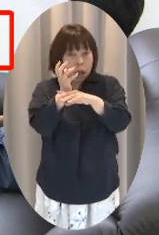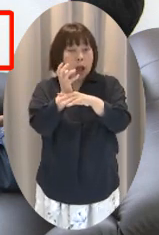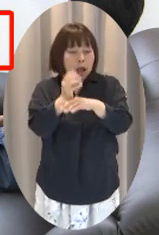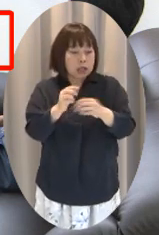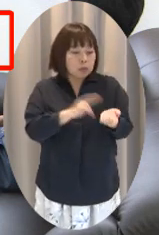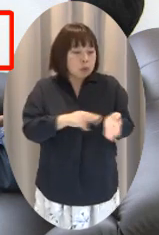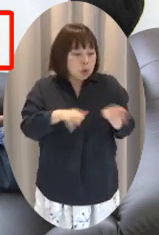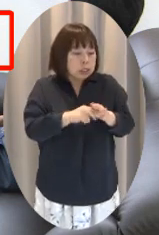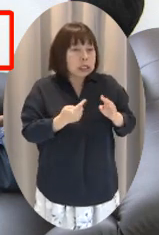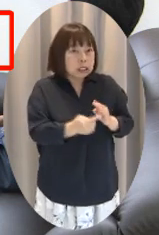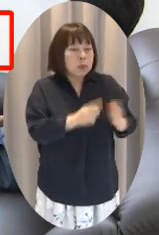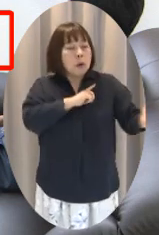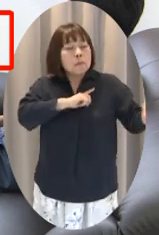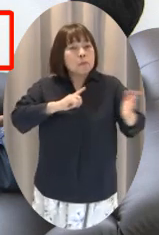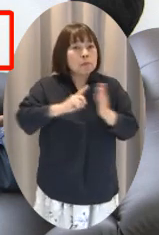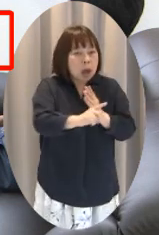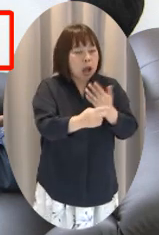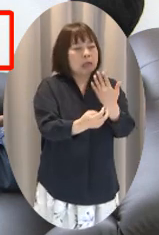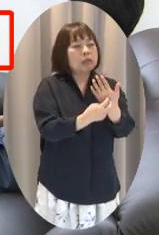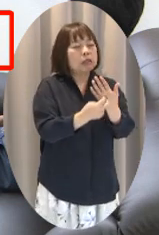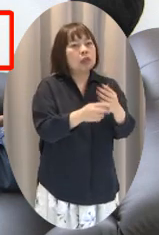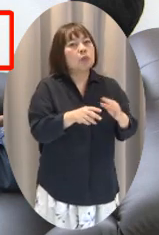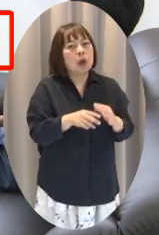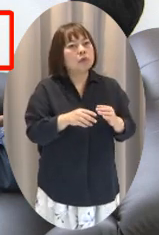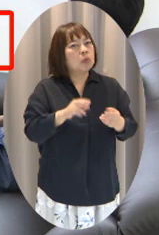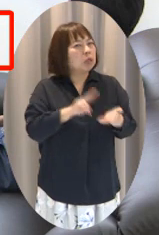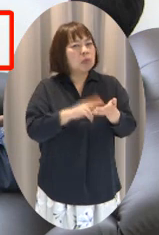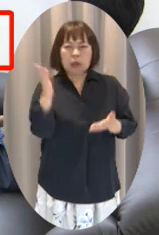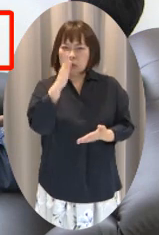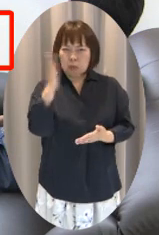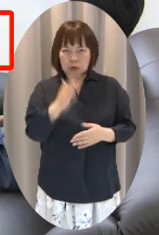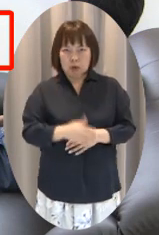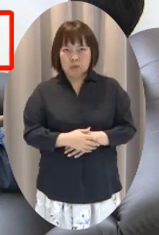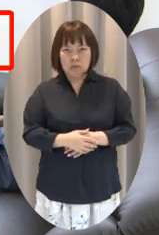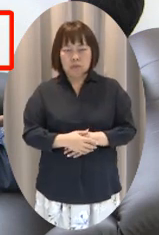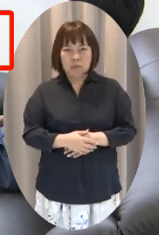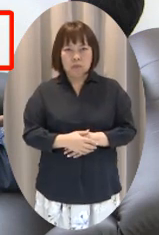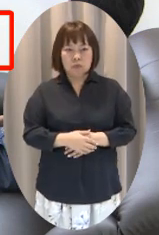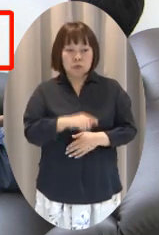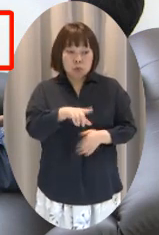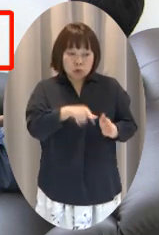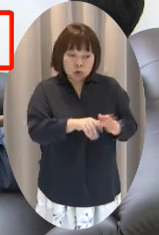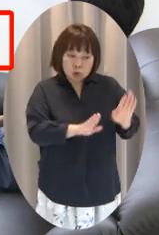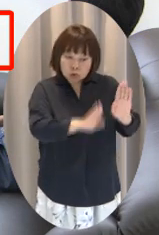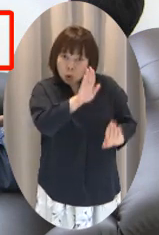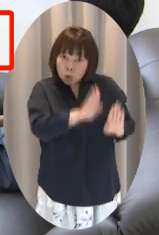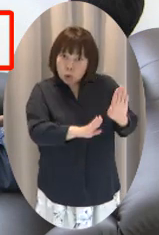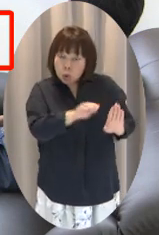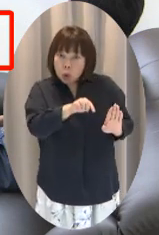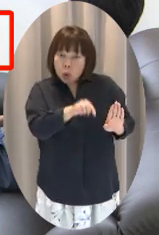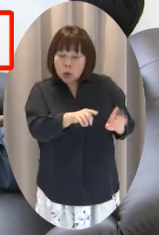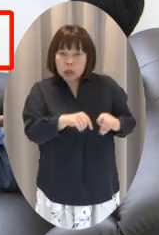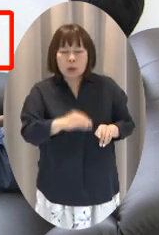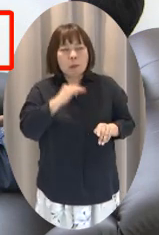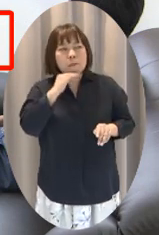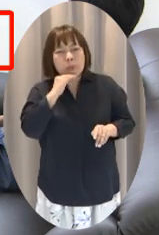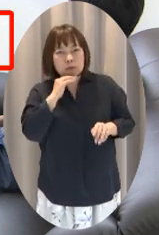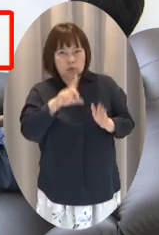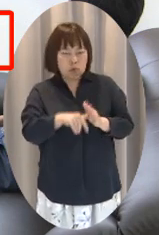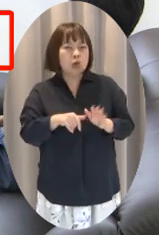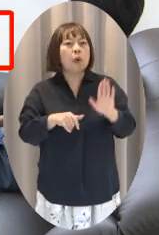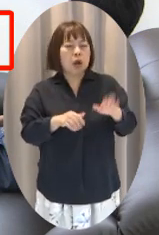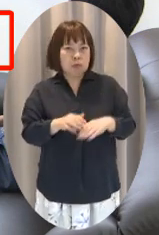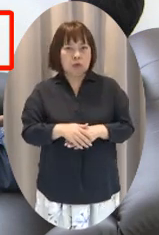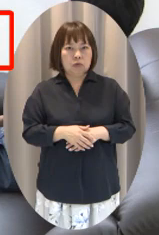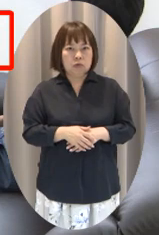っても一番に診察してもらえるとは限りません。その日の病院の状況では待つ可能性も十分